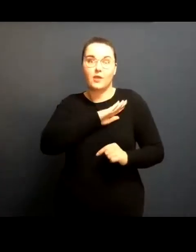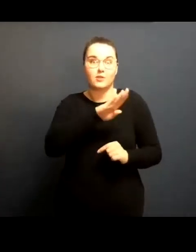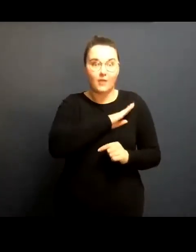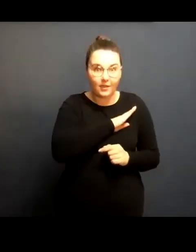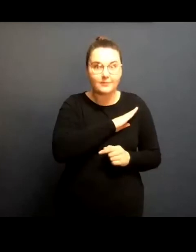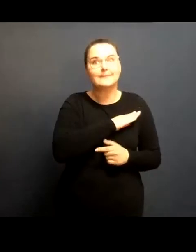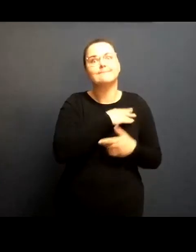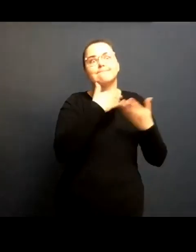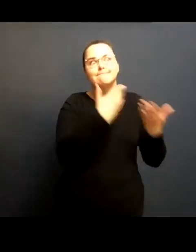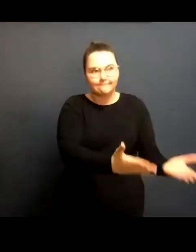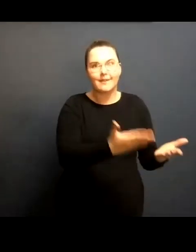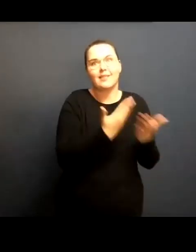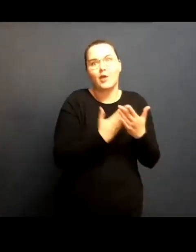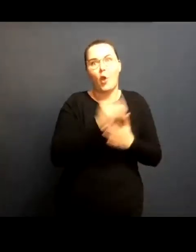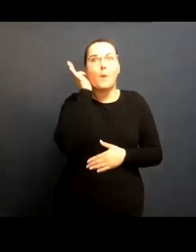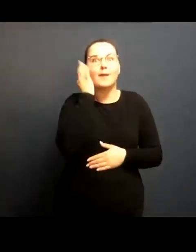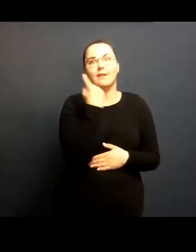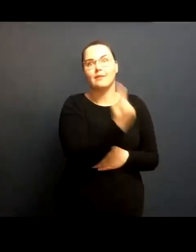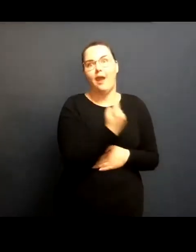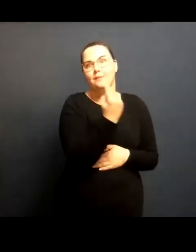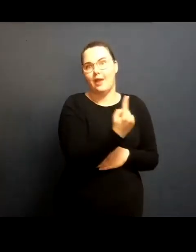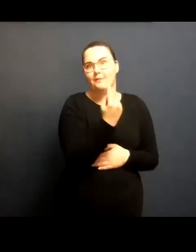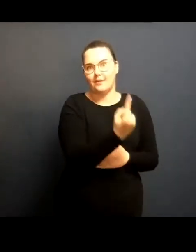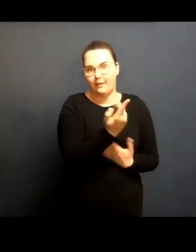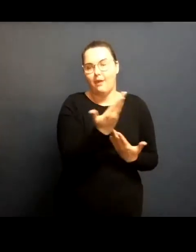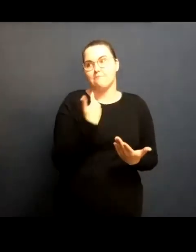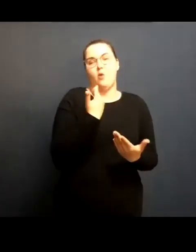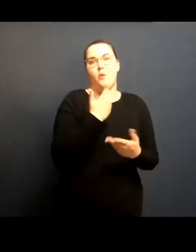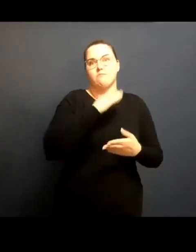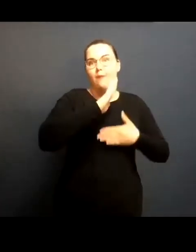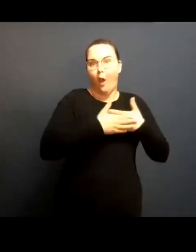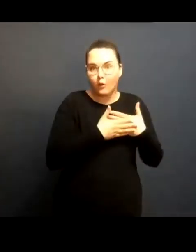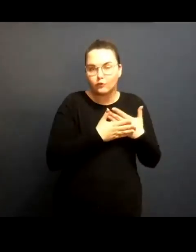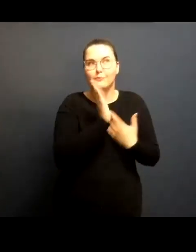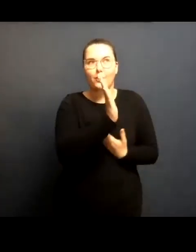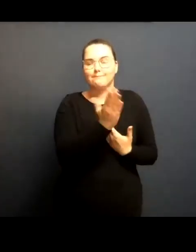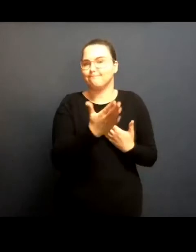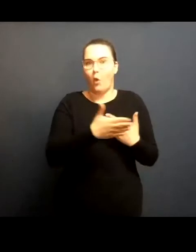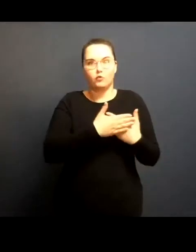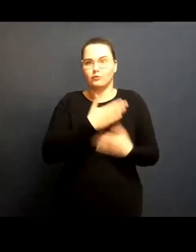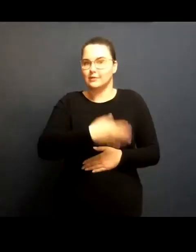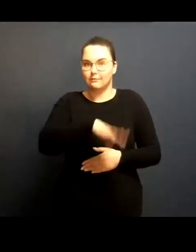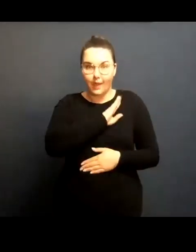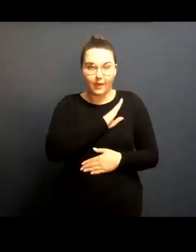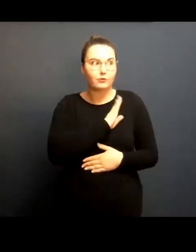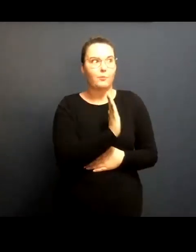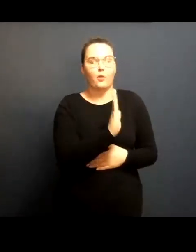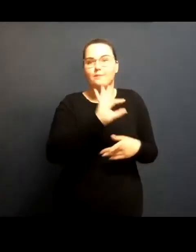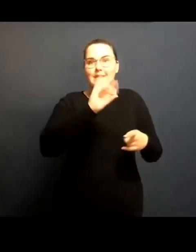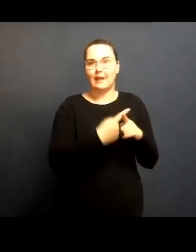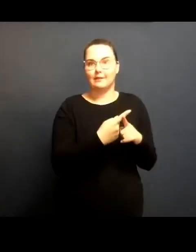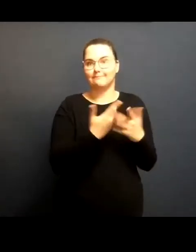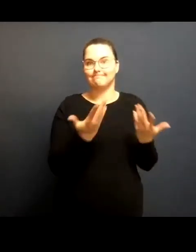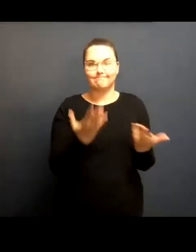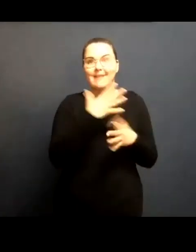partnera. Partnerem był mąż, potem właściwie nie uprawiają seksu. Ta bierność